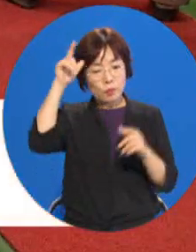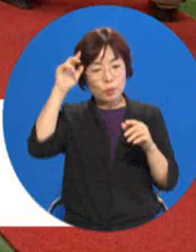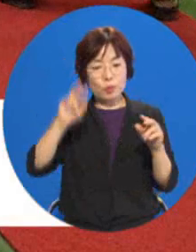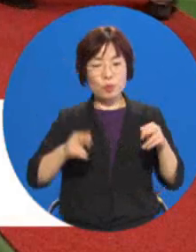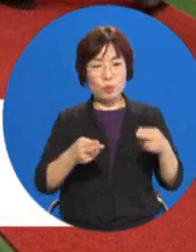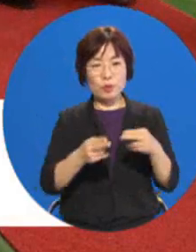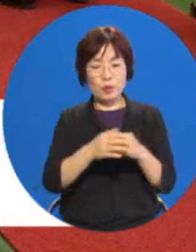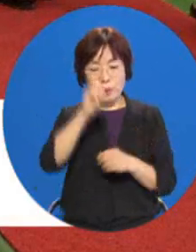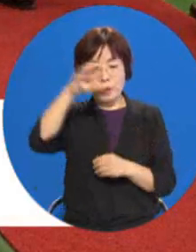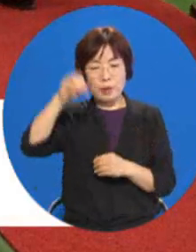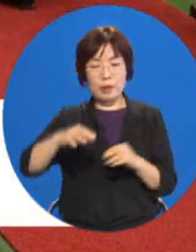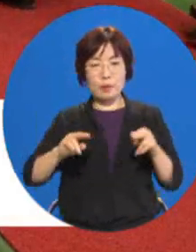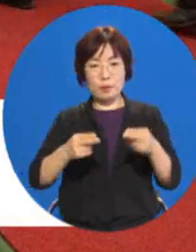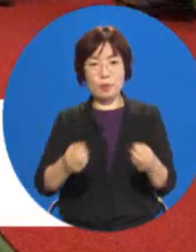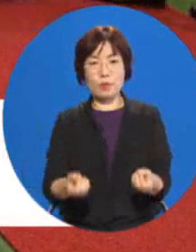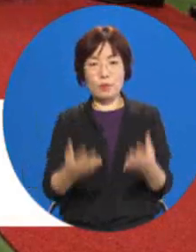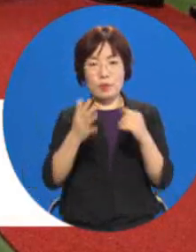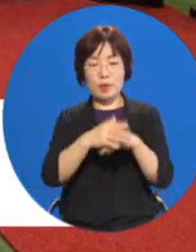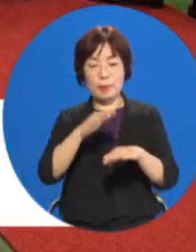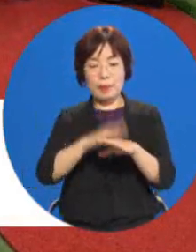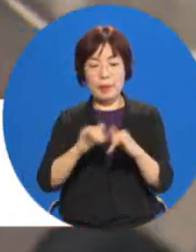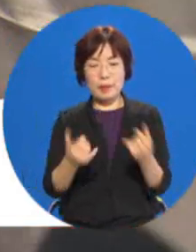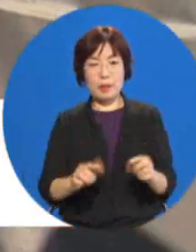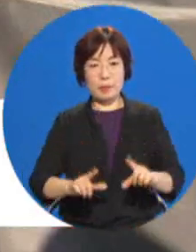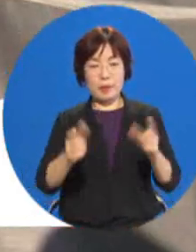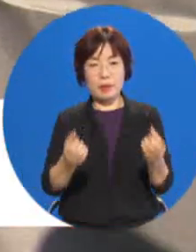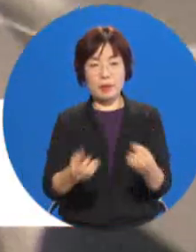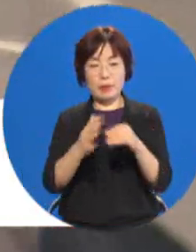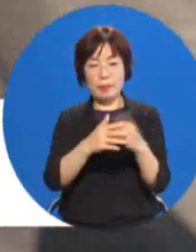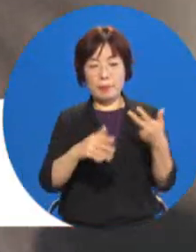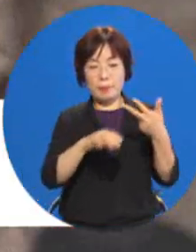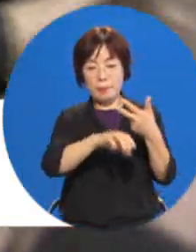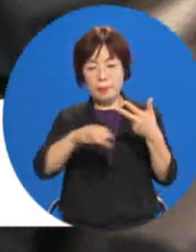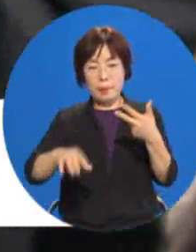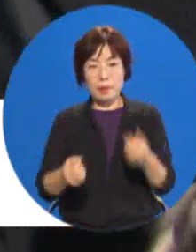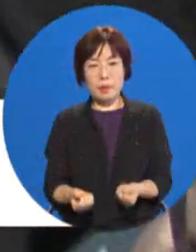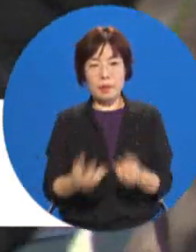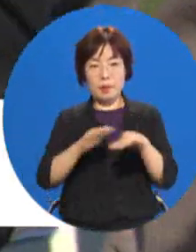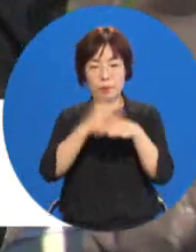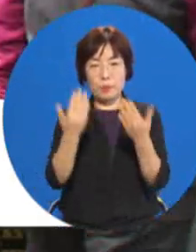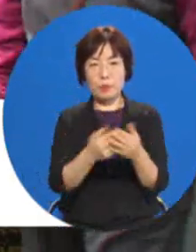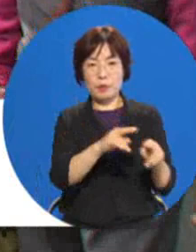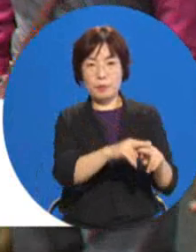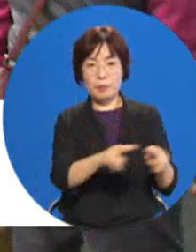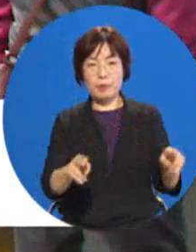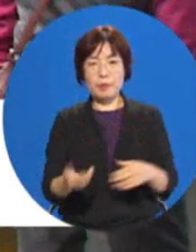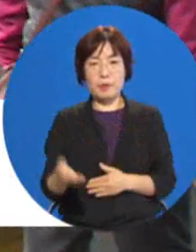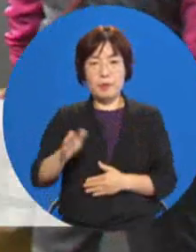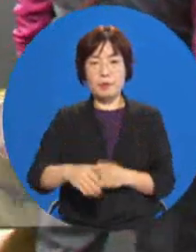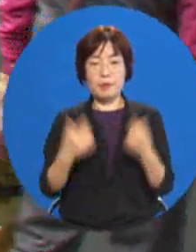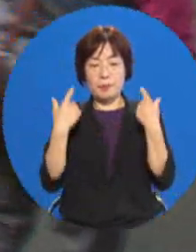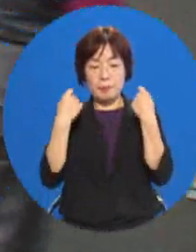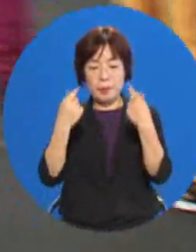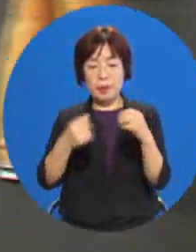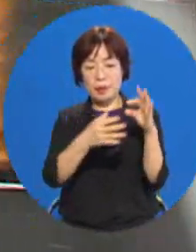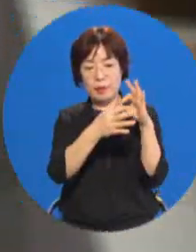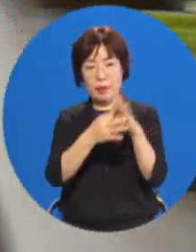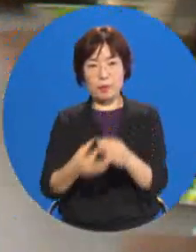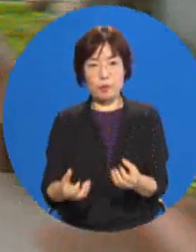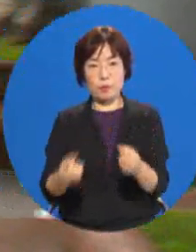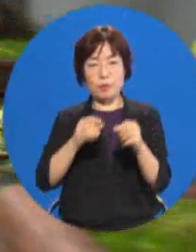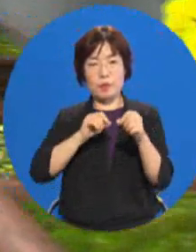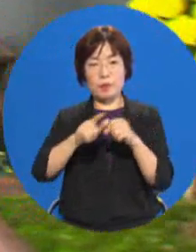광양 숯불구이 축제, 농업인의 날 행사 등 7개 축제와 행사는 취소됐지만 예정대로 진행되는